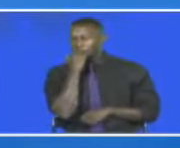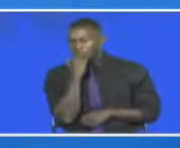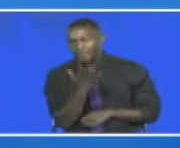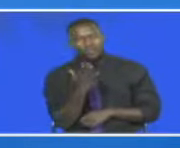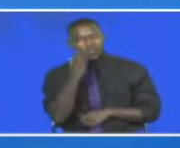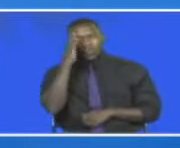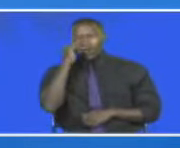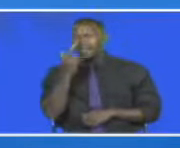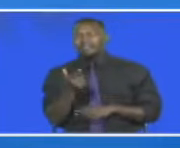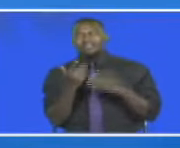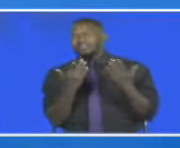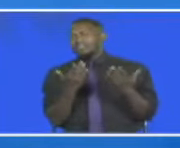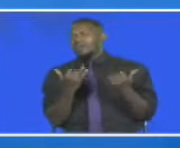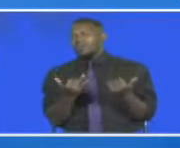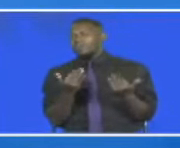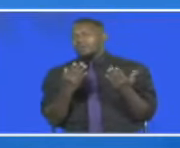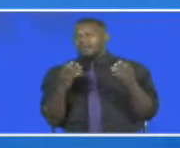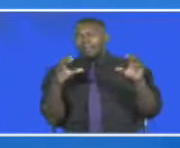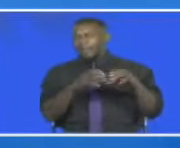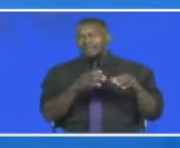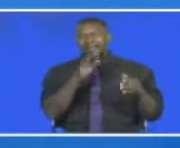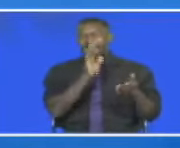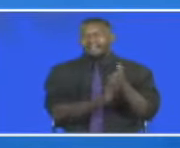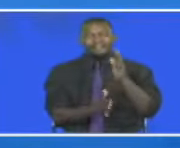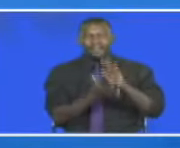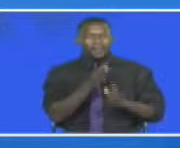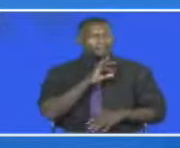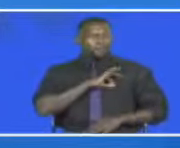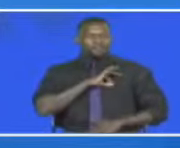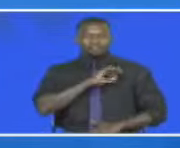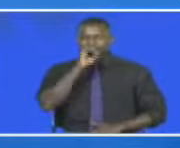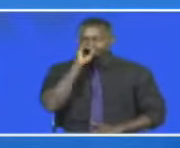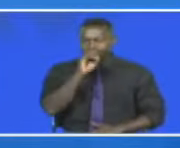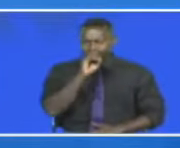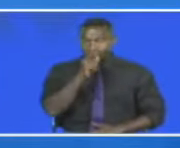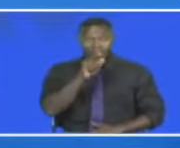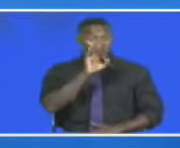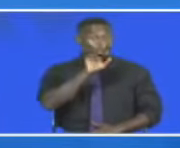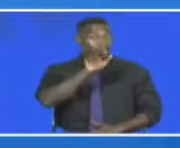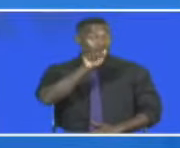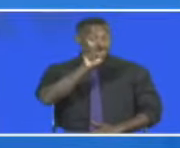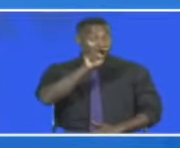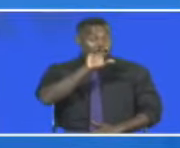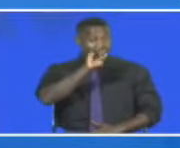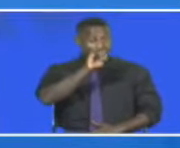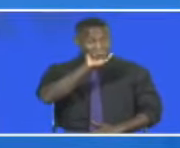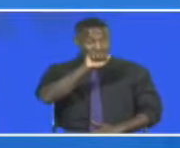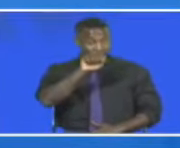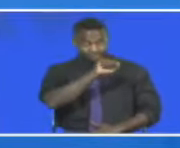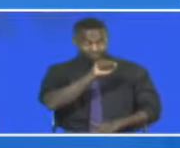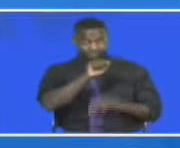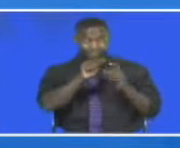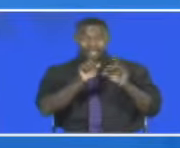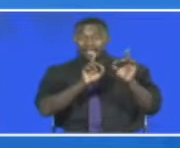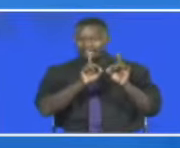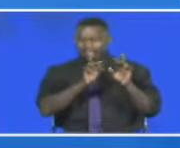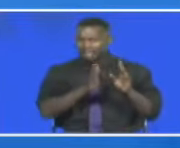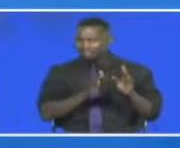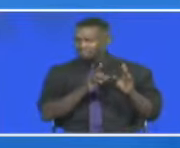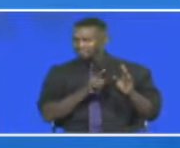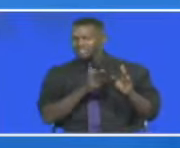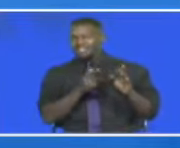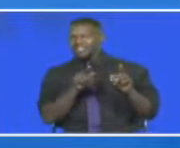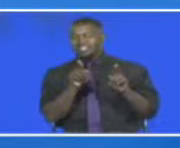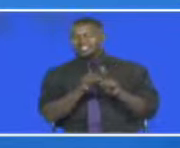enzi zake za utukufu. Kwa mujibu wa katibu mkuu wa muungano huo Francis Wangala, halmashauri ya wakurugenzi imeshindwa kufanikisha